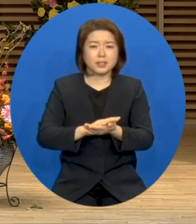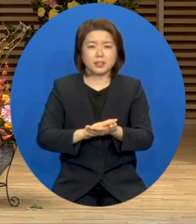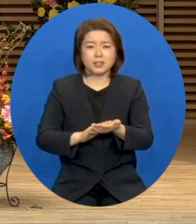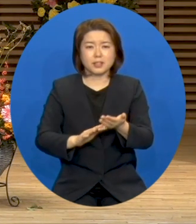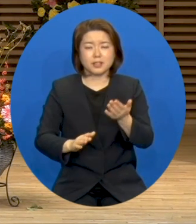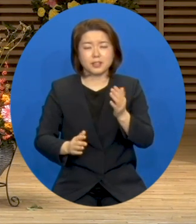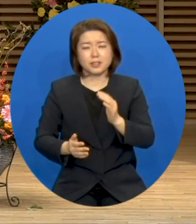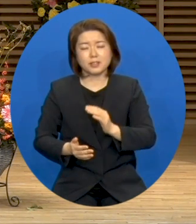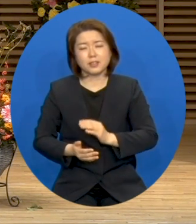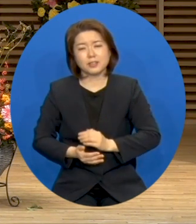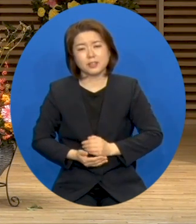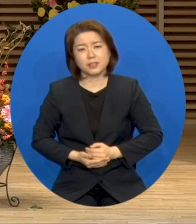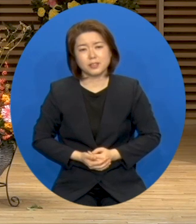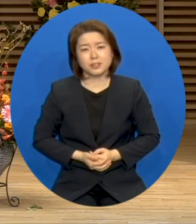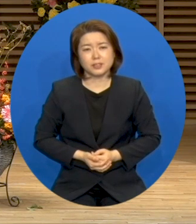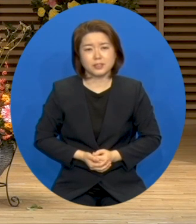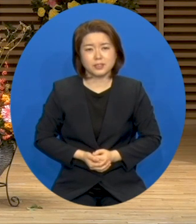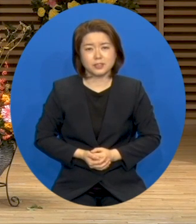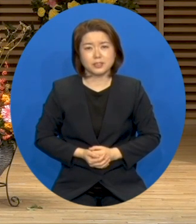없습니다.